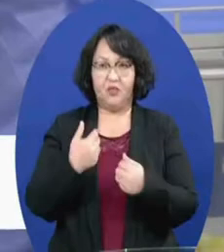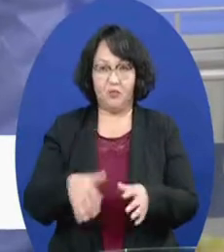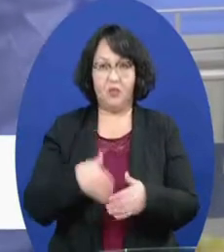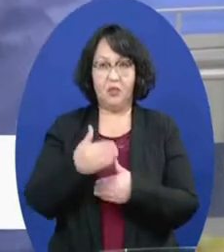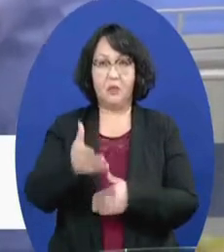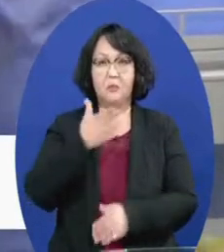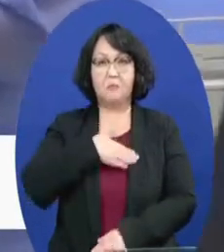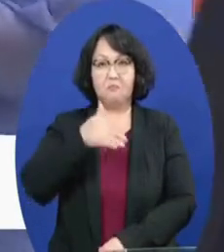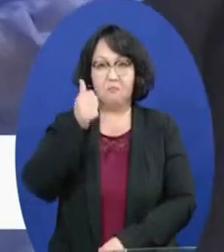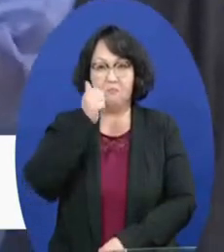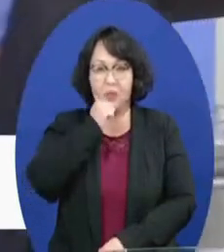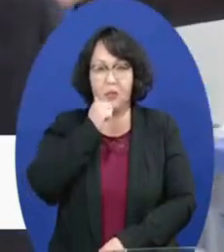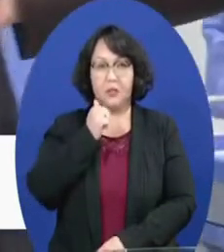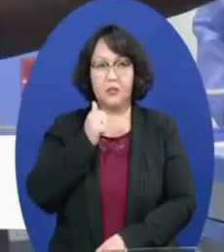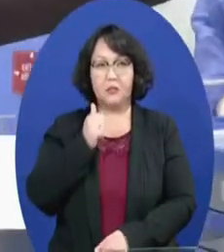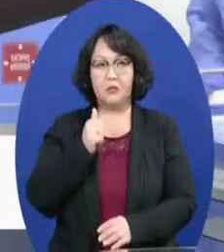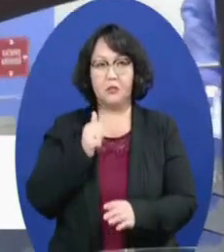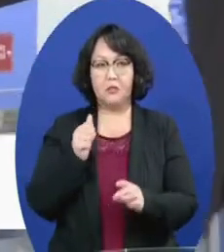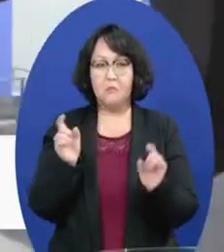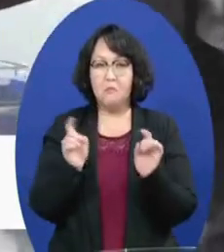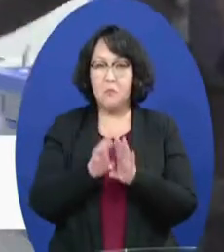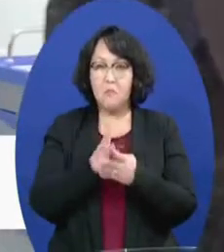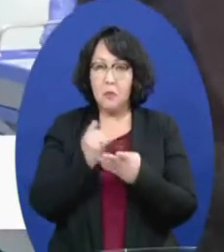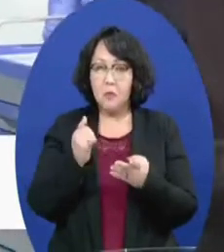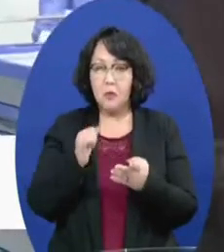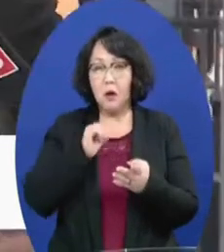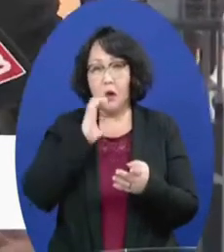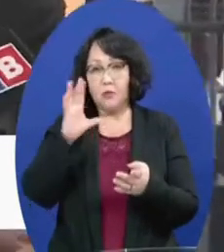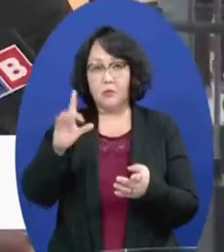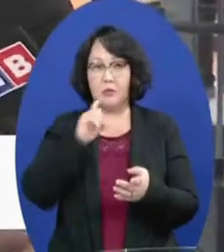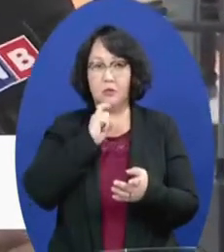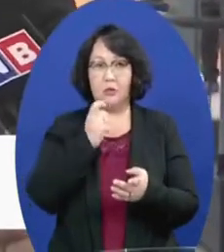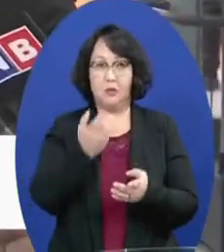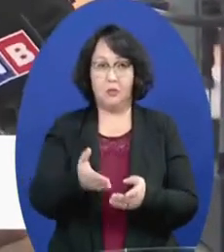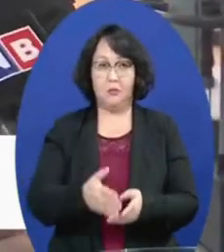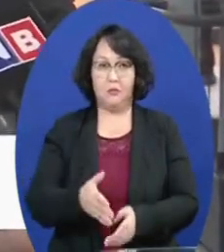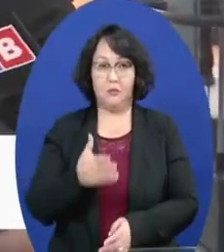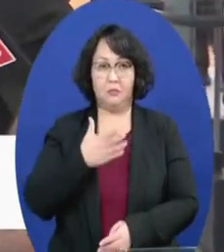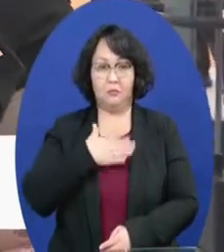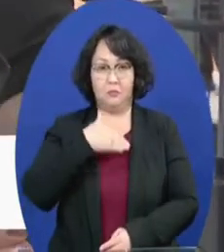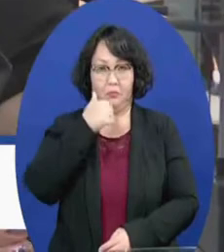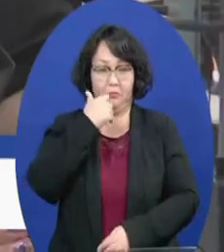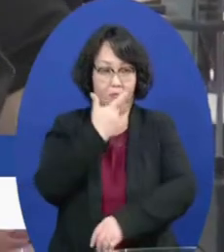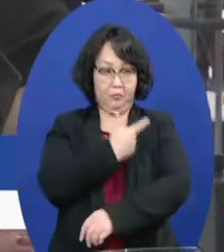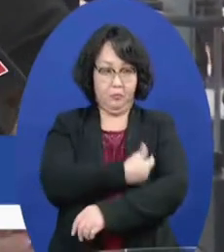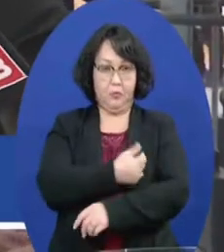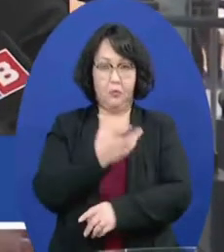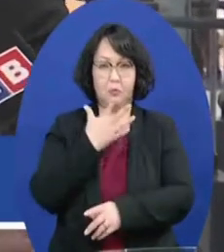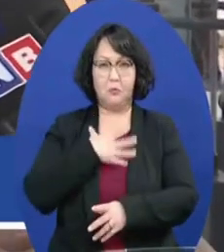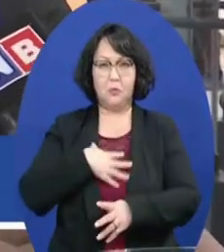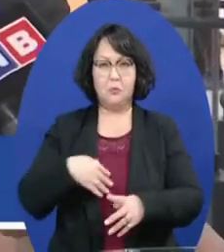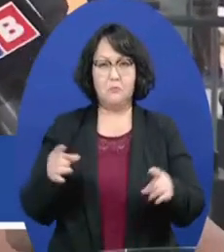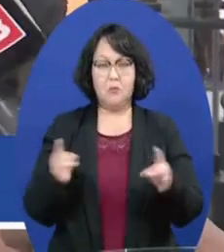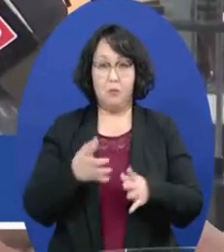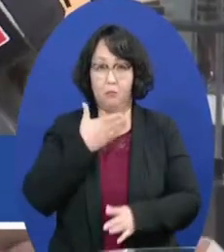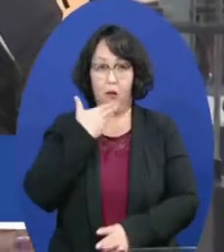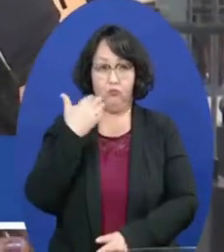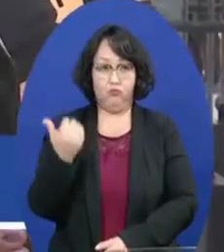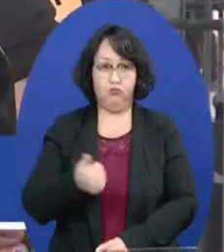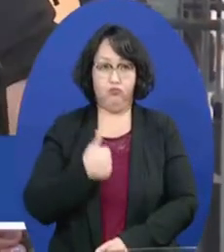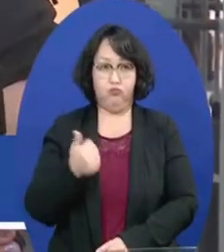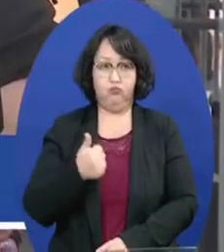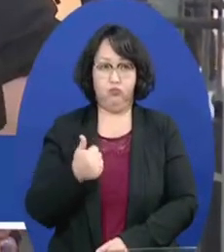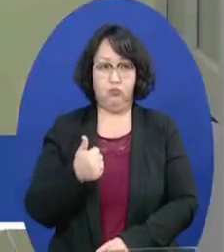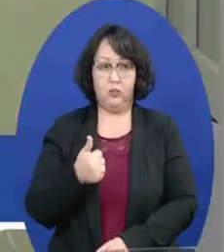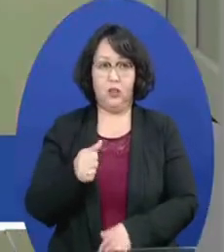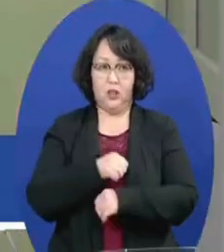бид нь ямар нэгэн шинж тэмдэг илэрч байгаа эсэхийг тодруулахад ийм хариулт өглөө. Надад бол нэг тийм анхаасаа тийм сүртэй мэдрэмж ер нь бол төрөөгөө. Тэгэл яг эрдэнэ